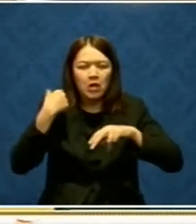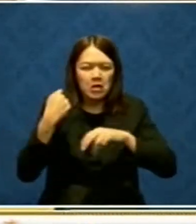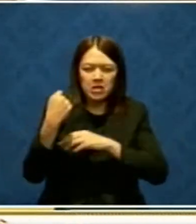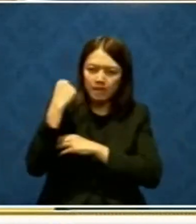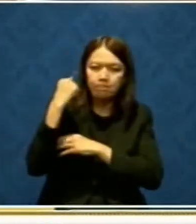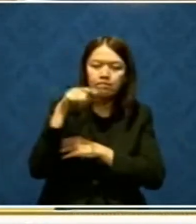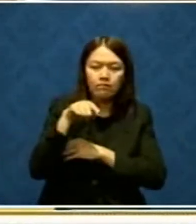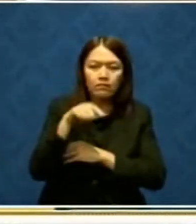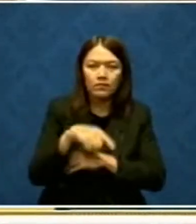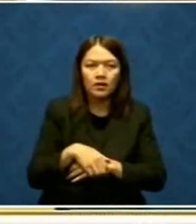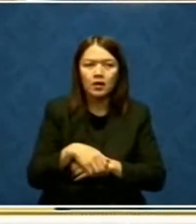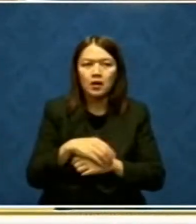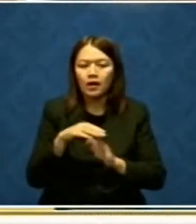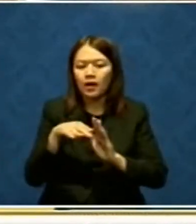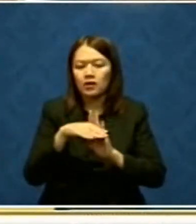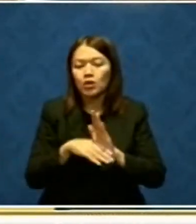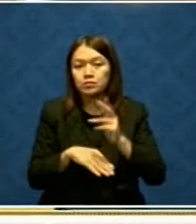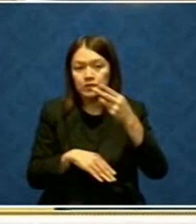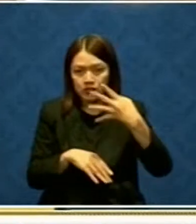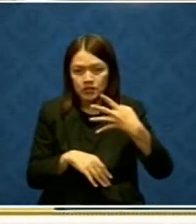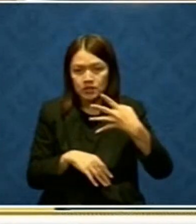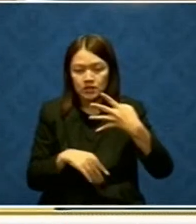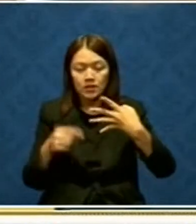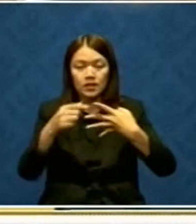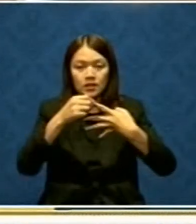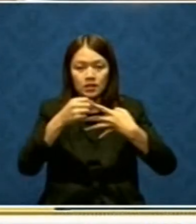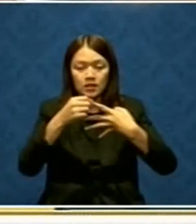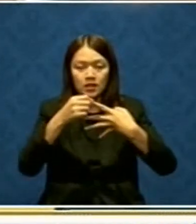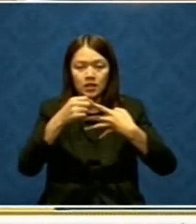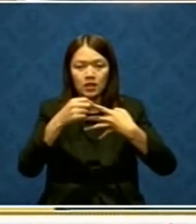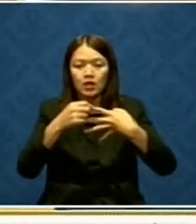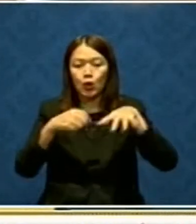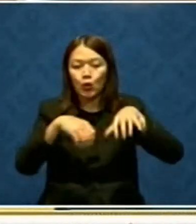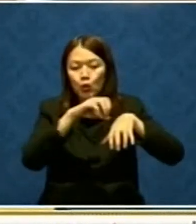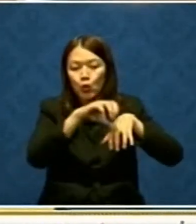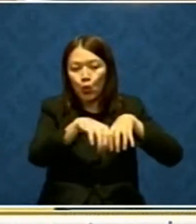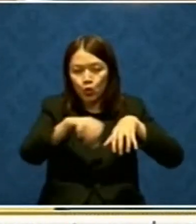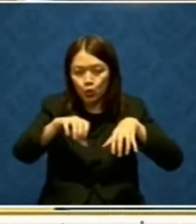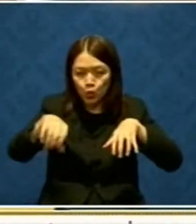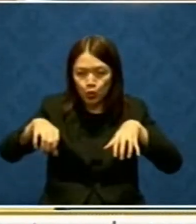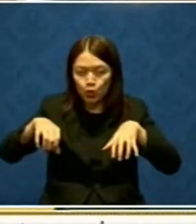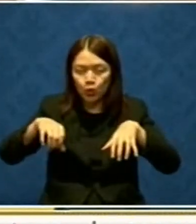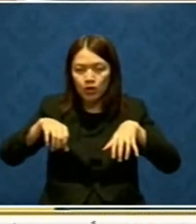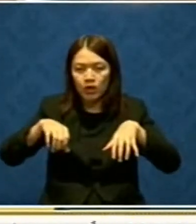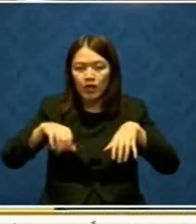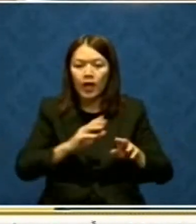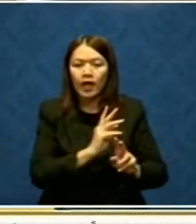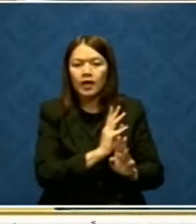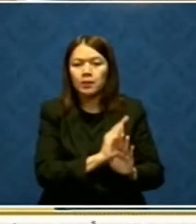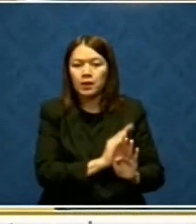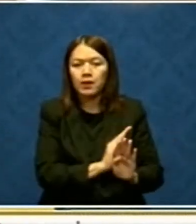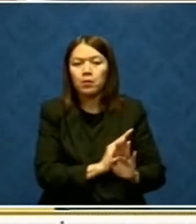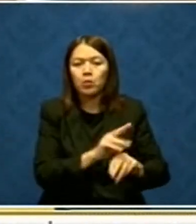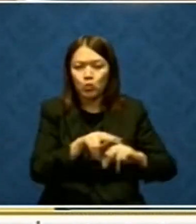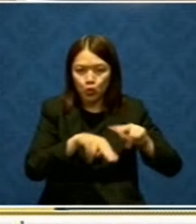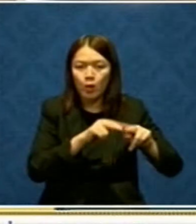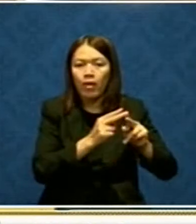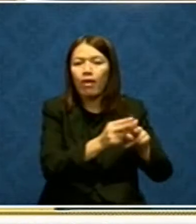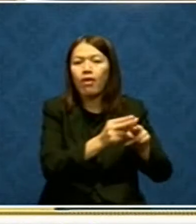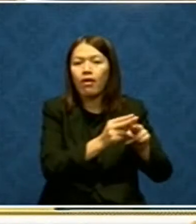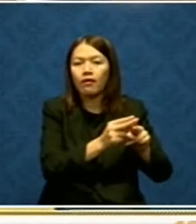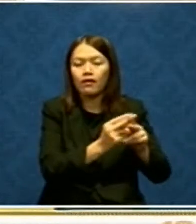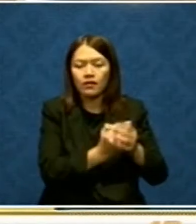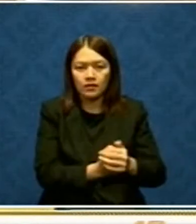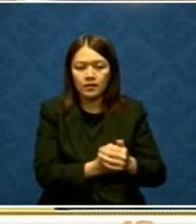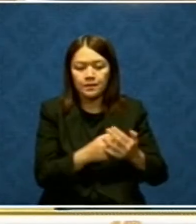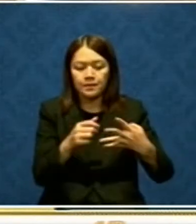ครัดก็คือมีอยู่4ขั้นตอนขั้นตอนแรกก็คือระดับหน่วยที่ใช้หน่วยที่เก็บเขาตรวจสอบกันเองว่ากันไปนั้นขั้น